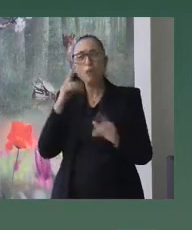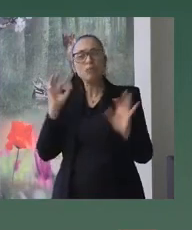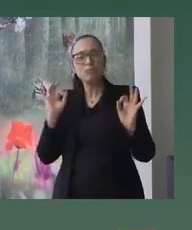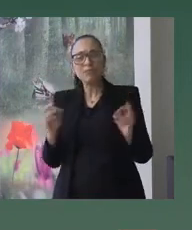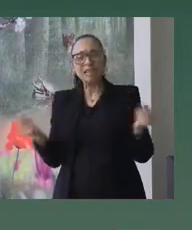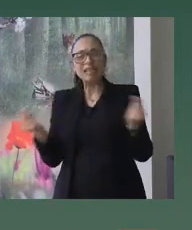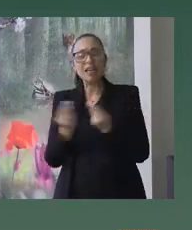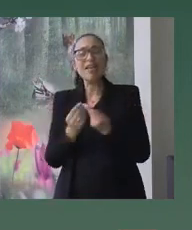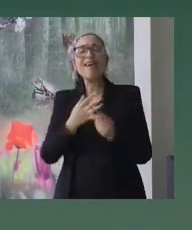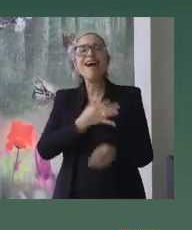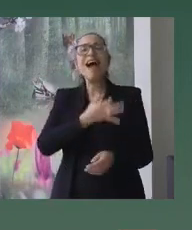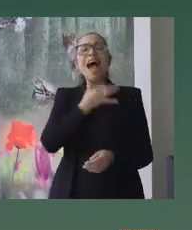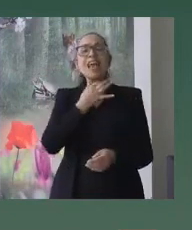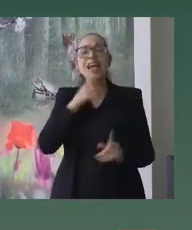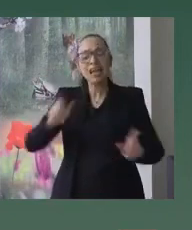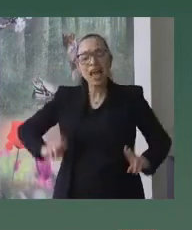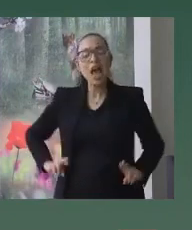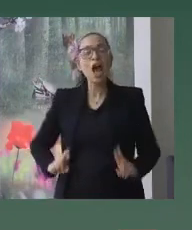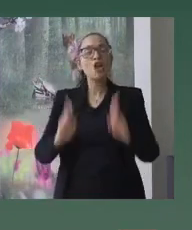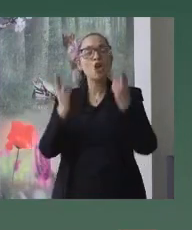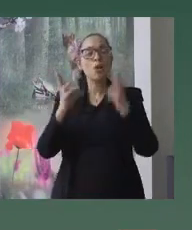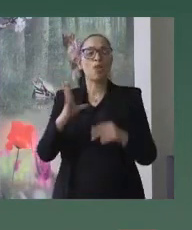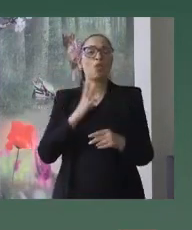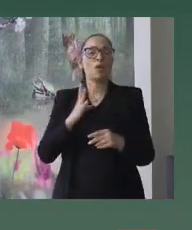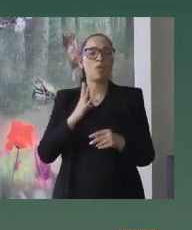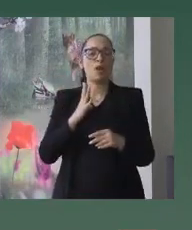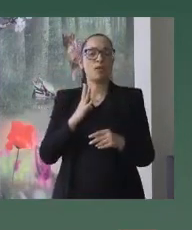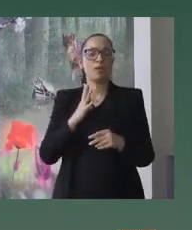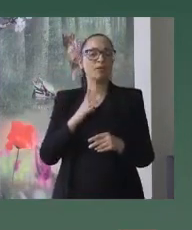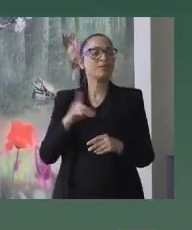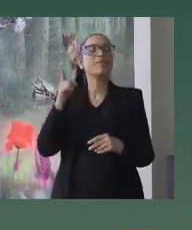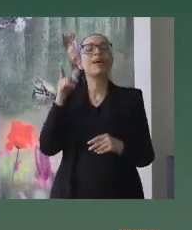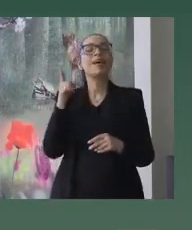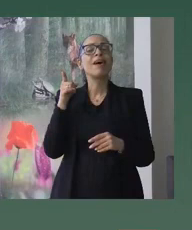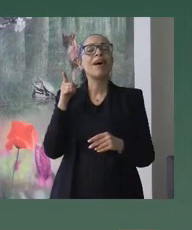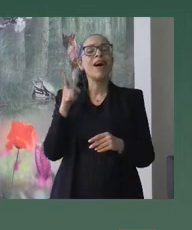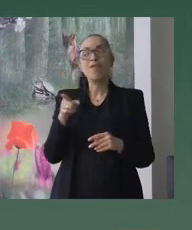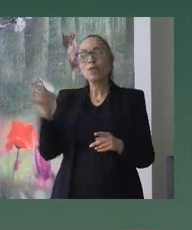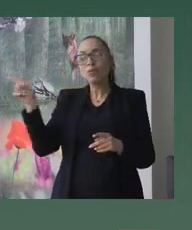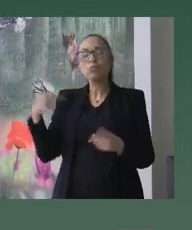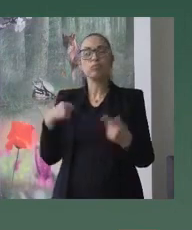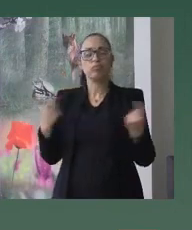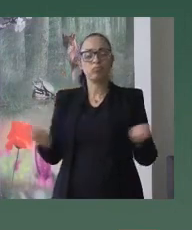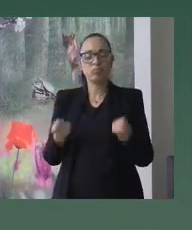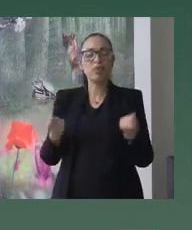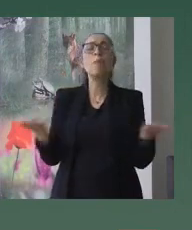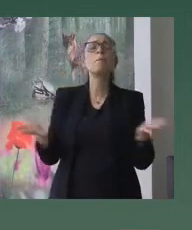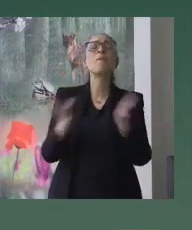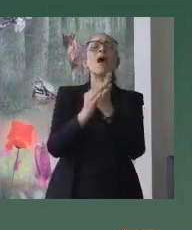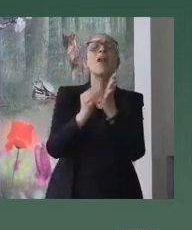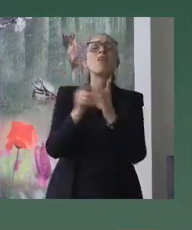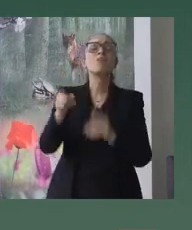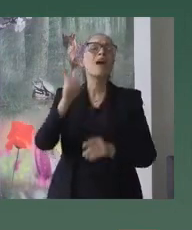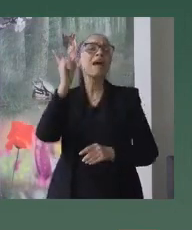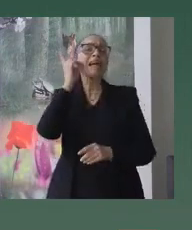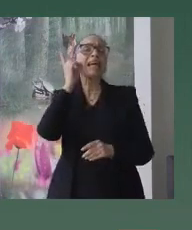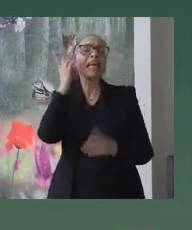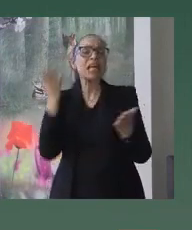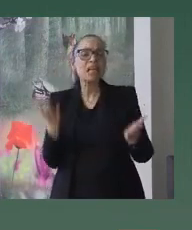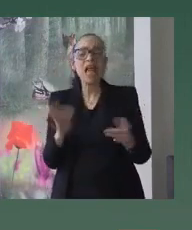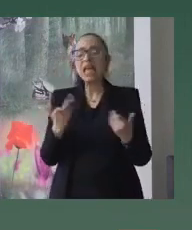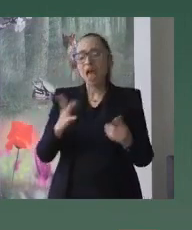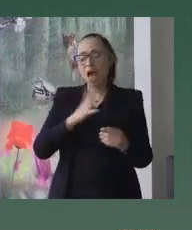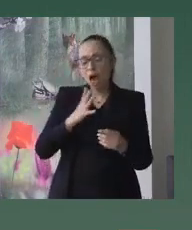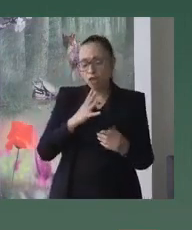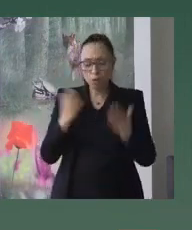λέμε είναι η ανάγκη να ενεργοποιηθούν οι πολίτες και αυτά οι εφαρμογές για τα κινητά, ας πούμε, ή ο άνθρωπος